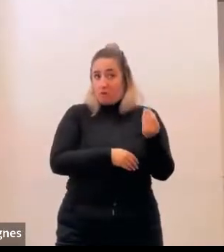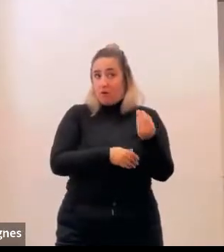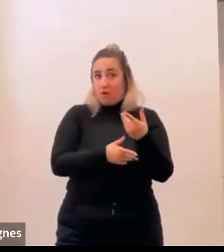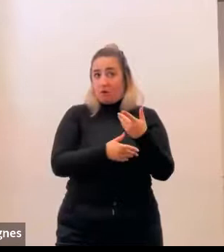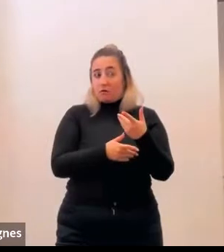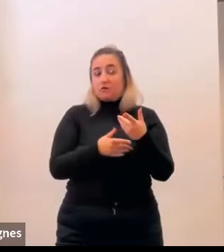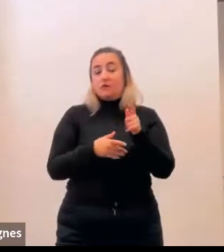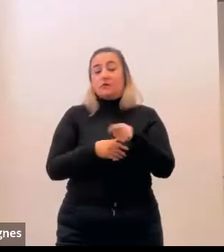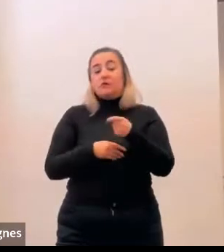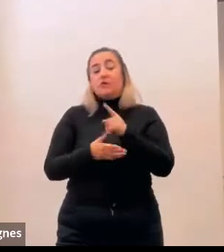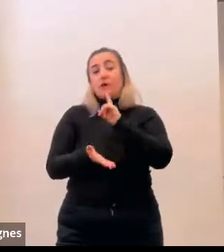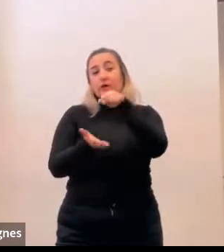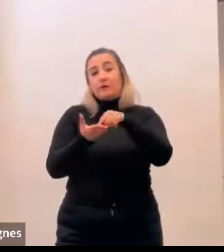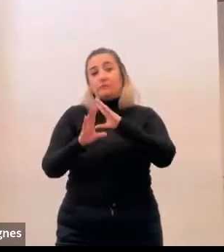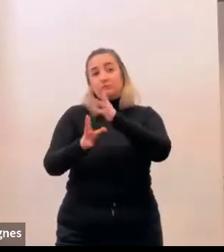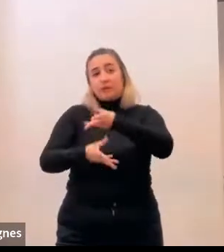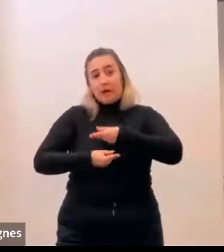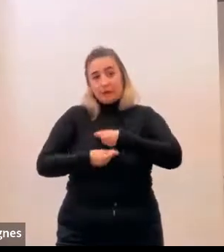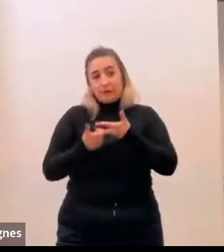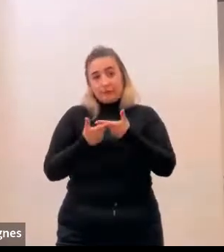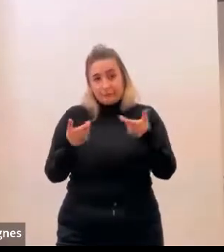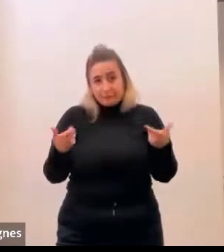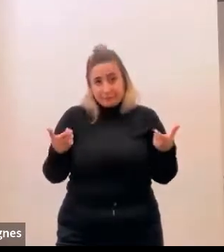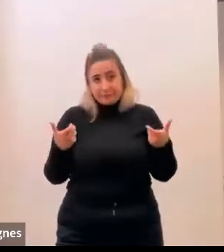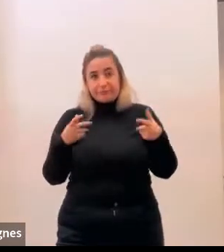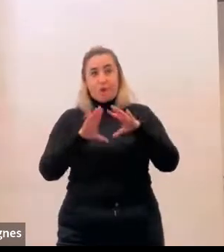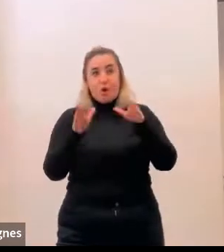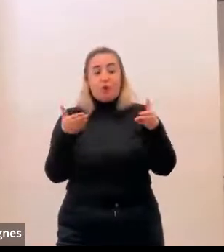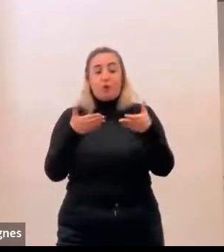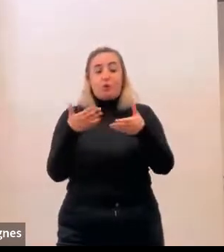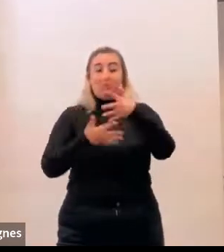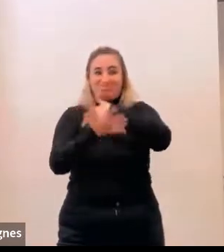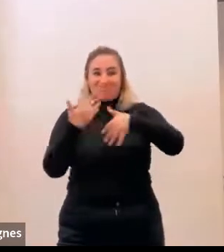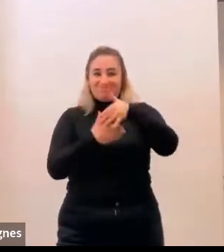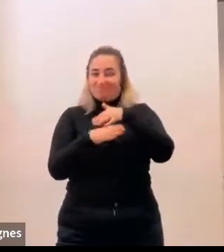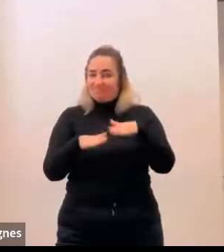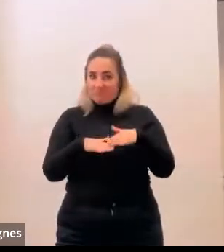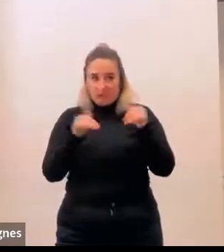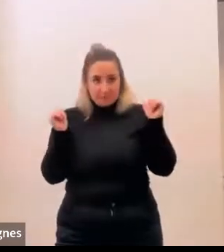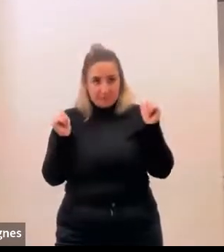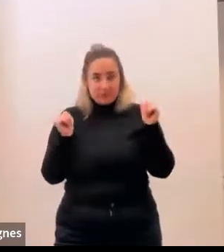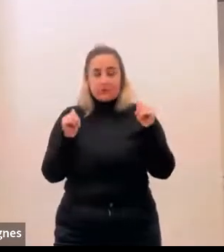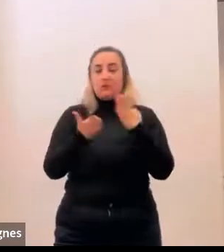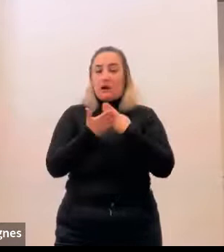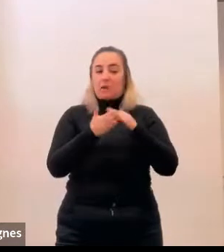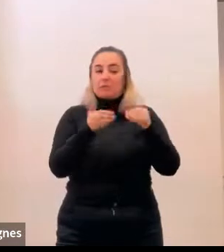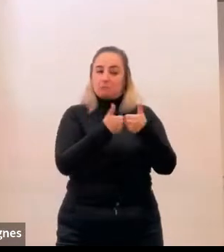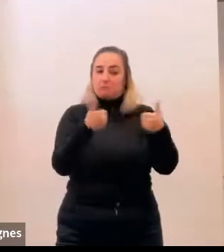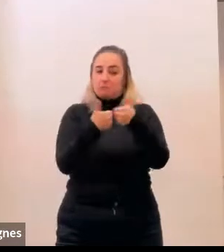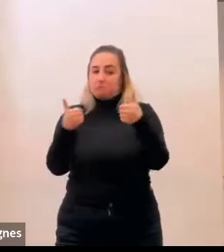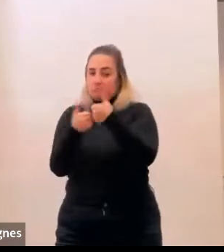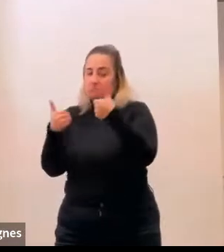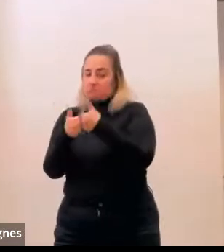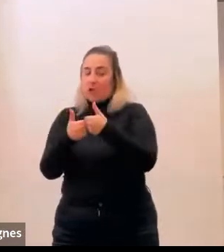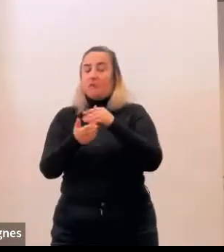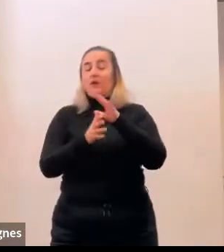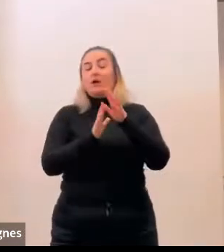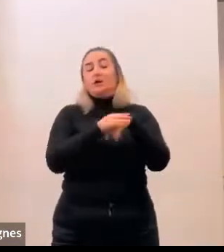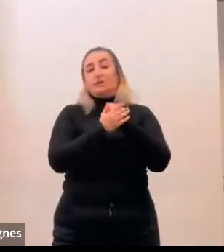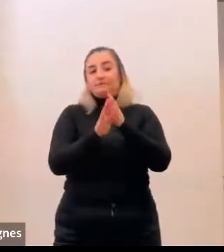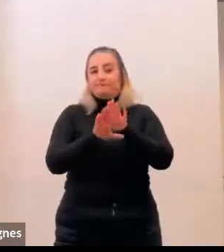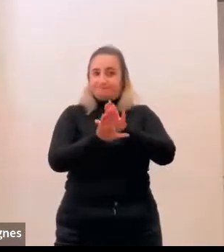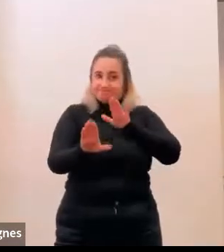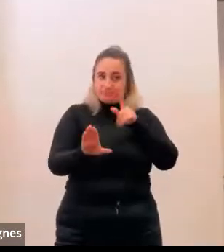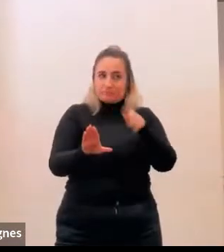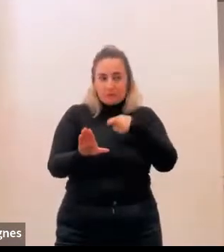espaces d'accueil et en organisant les groupes sans brassage des élèves de différentes classes dans le respect des gestes barrières.